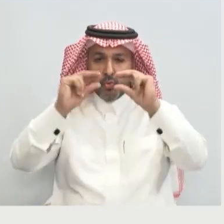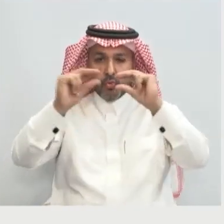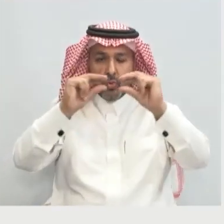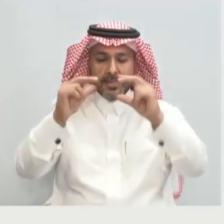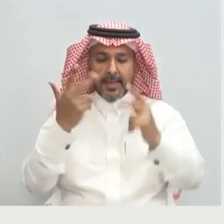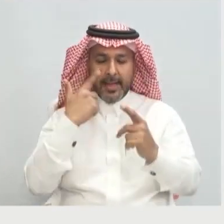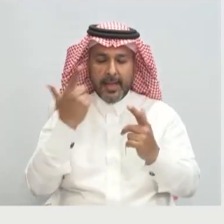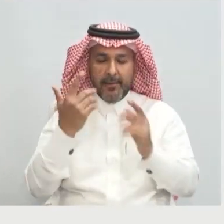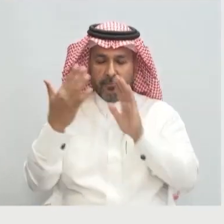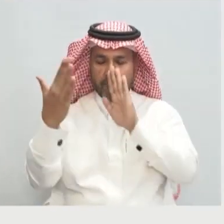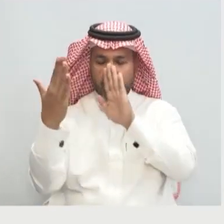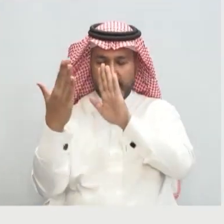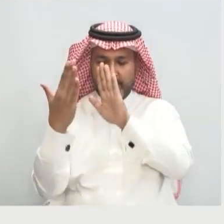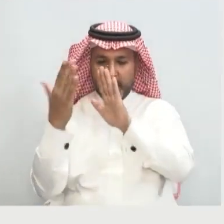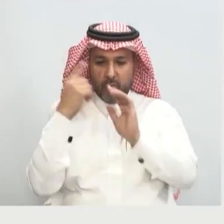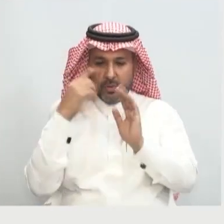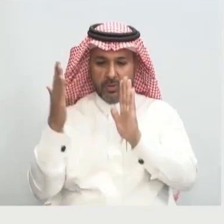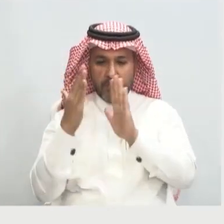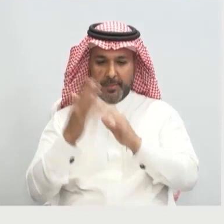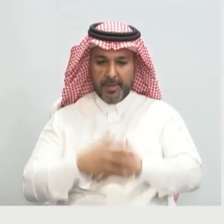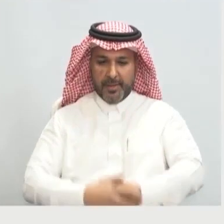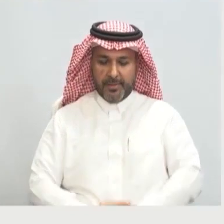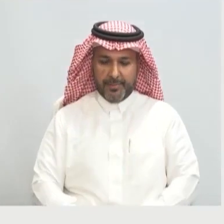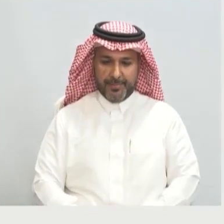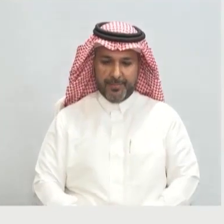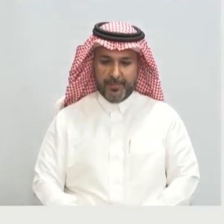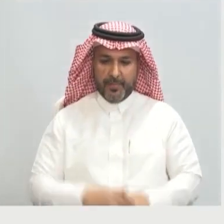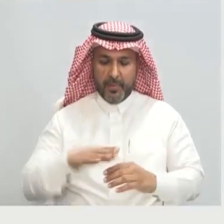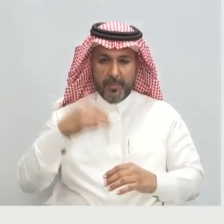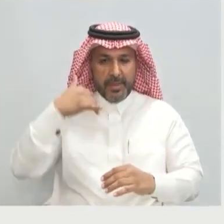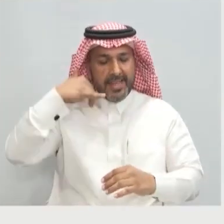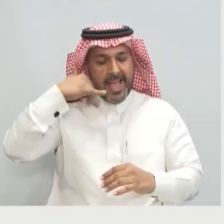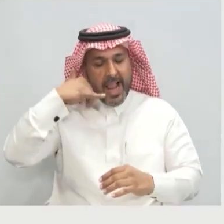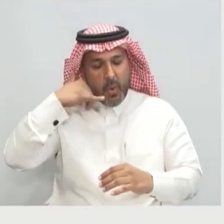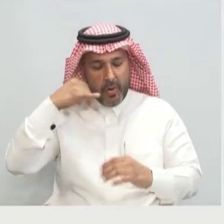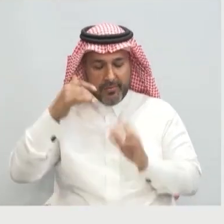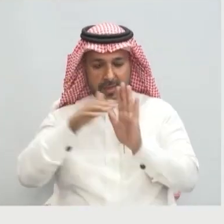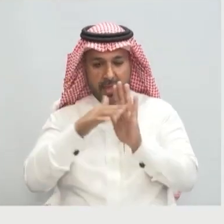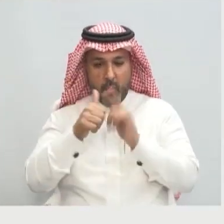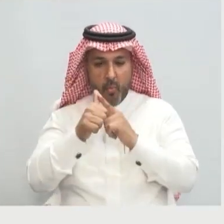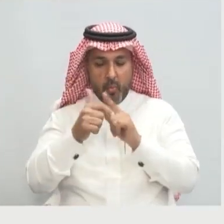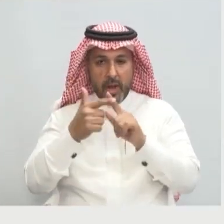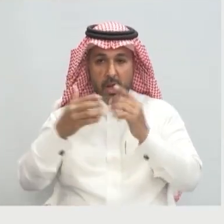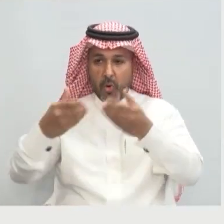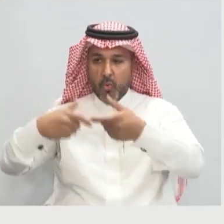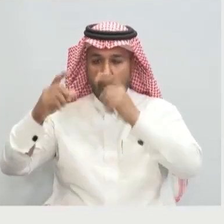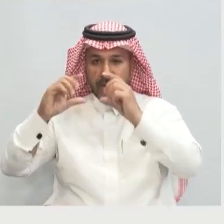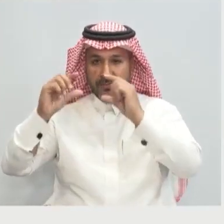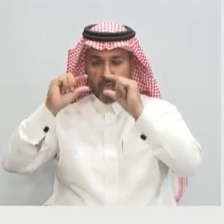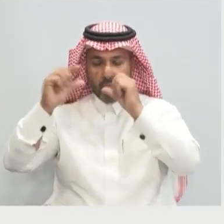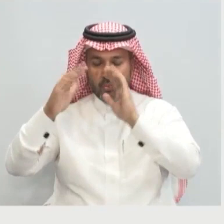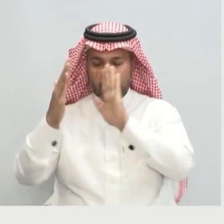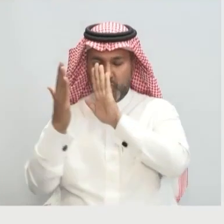وجها لوجه كما يظهر لديك في الصوره ايضا التواصل عبر الهاتف وذكرنا ايضا الرسائل